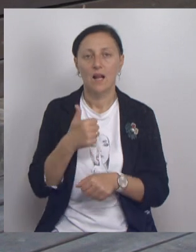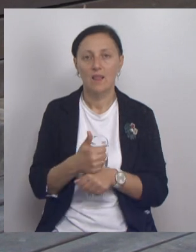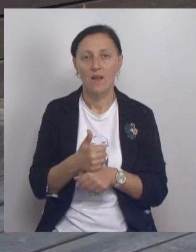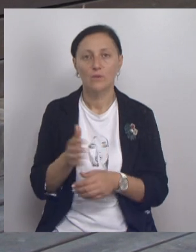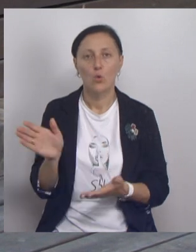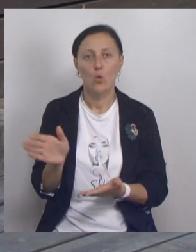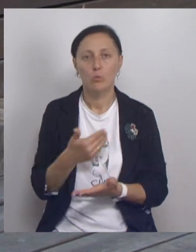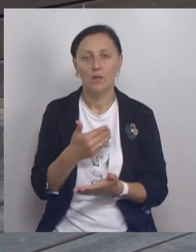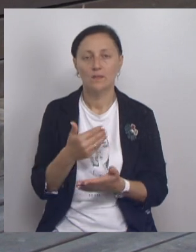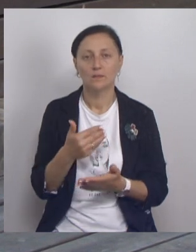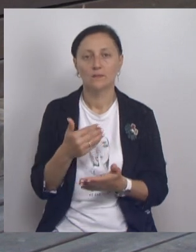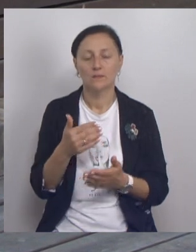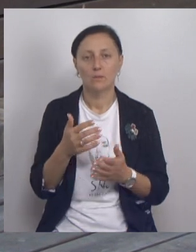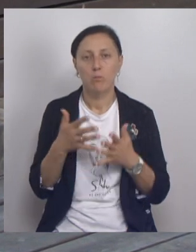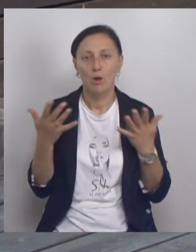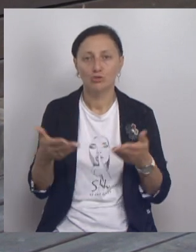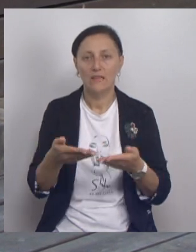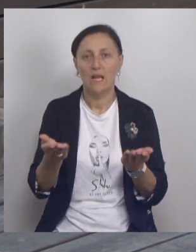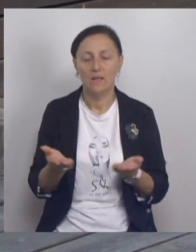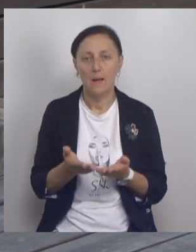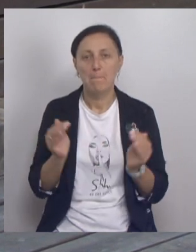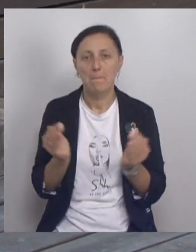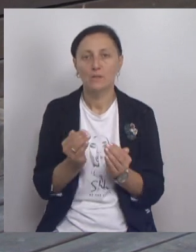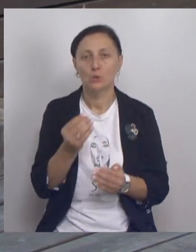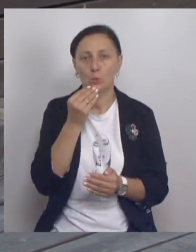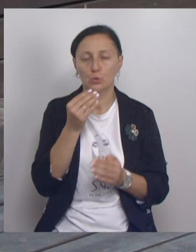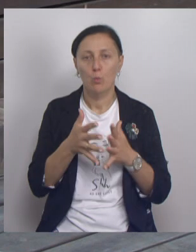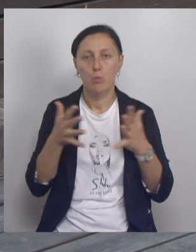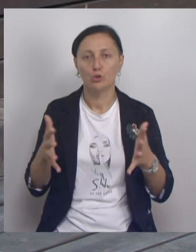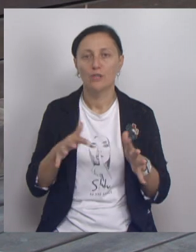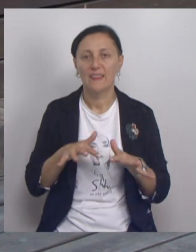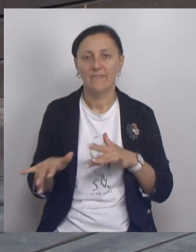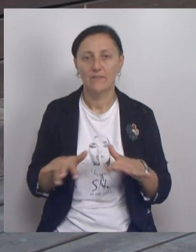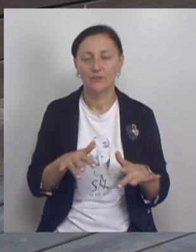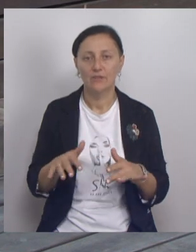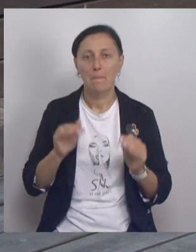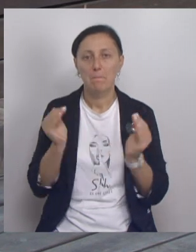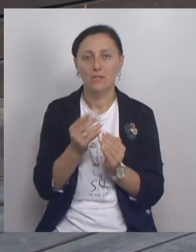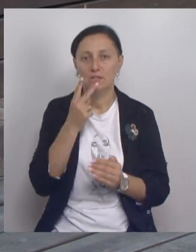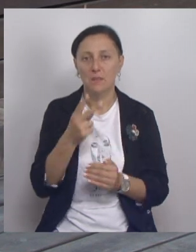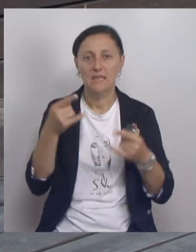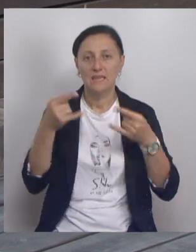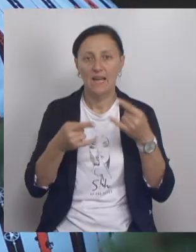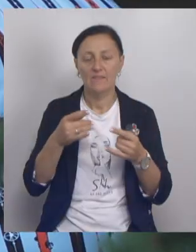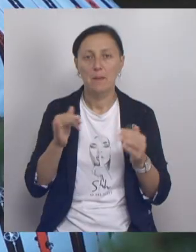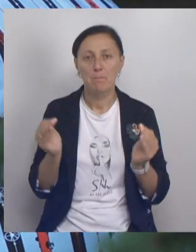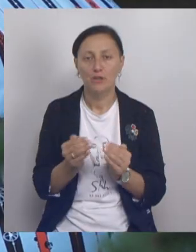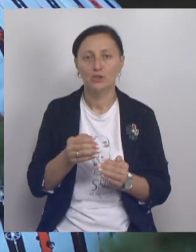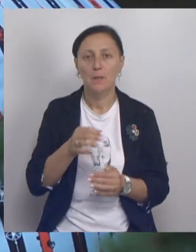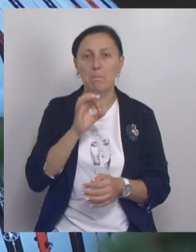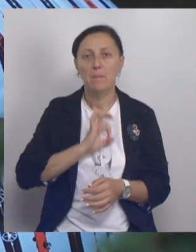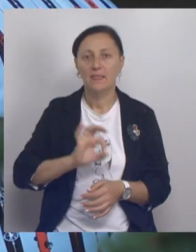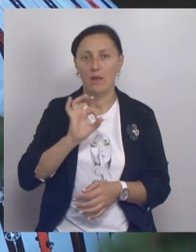большие тарелки, поменьше кушать, побольше двигаться, меньше смотреть телевизор и меньше пить таблеток. А